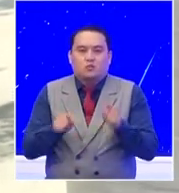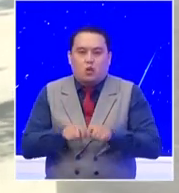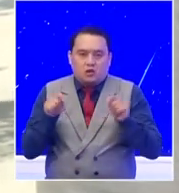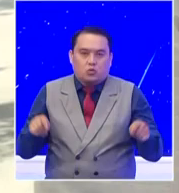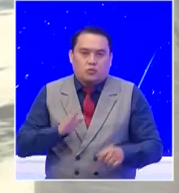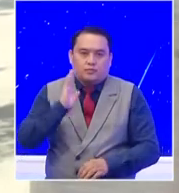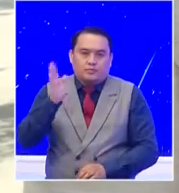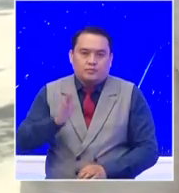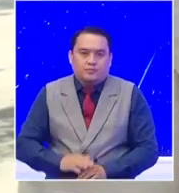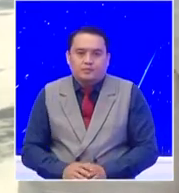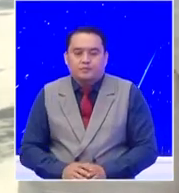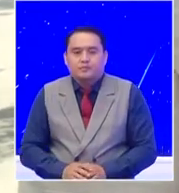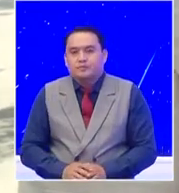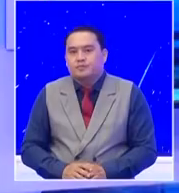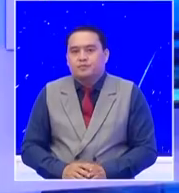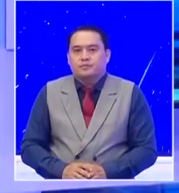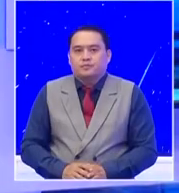работу.